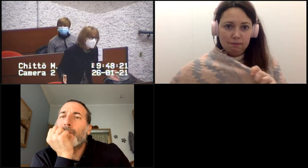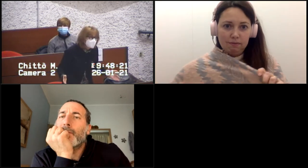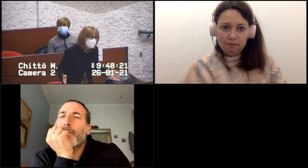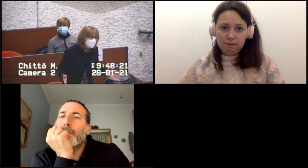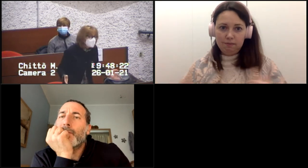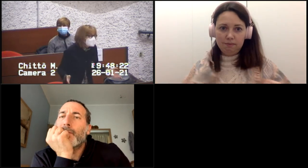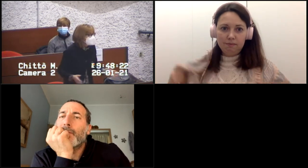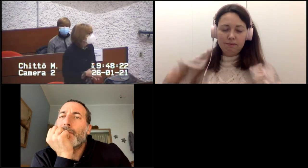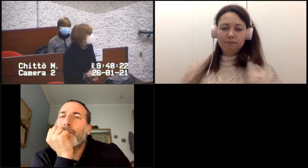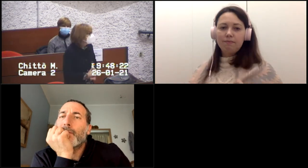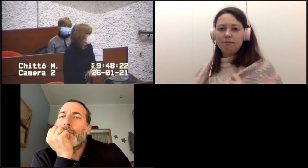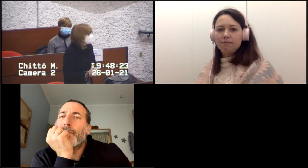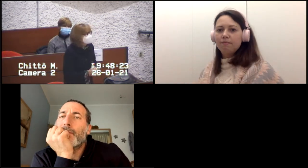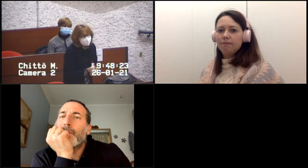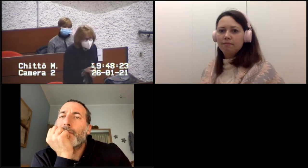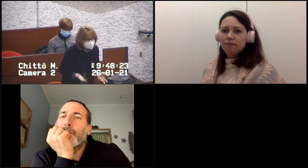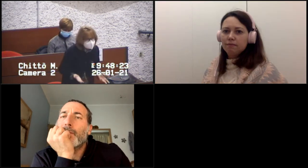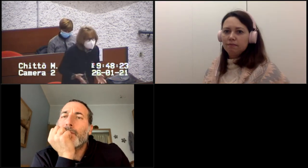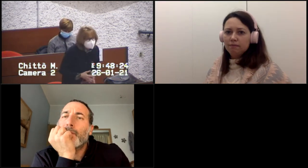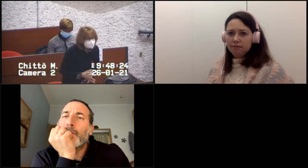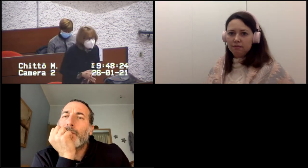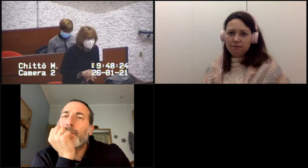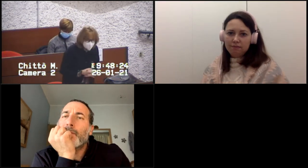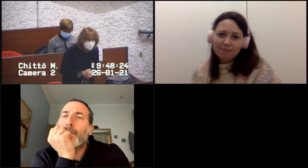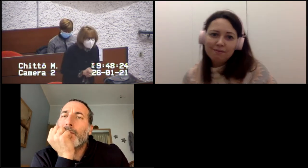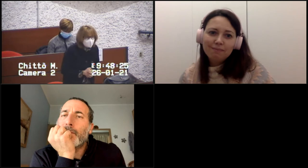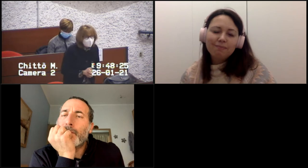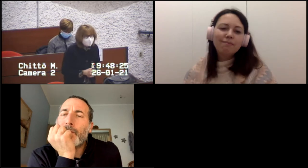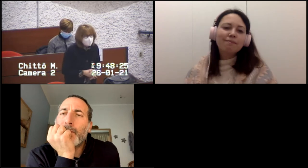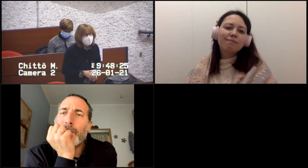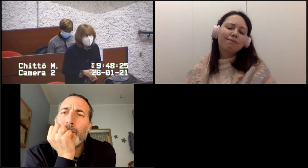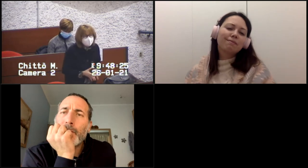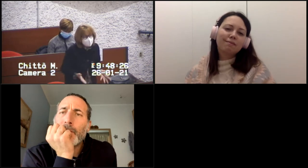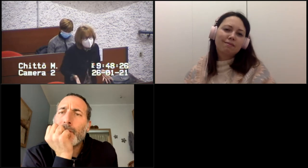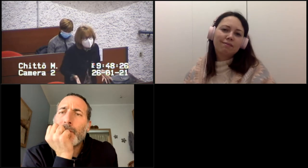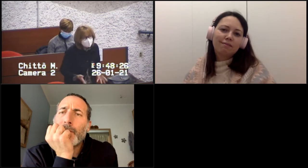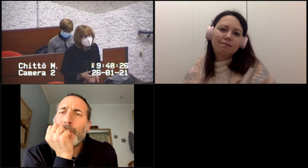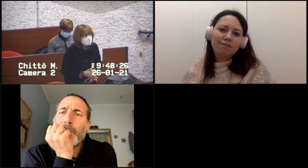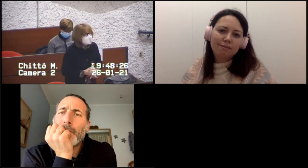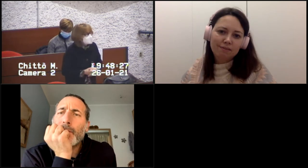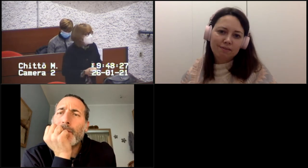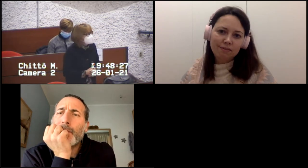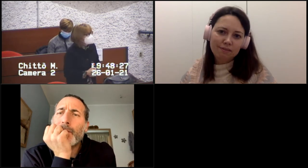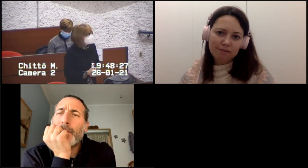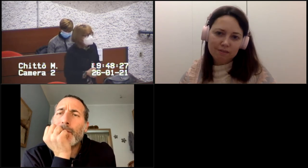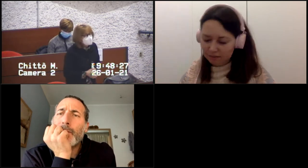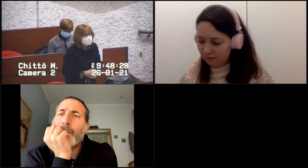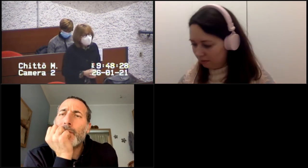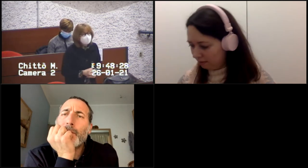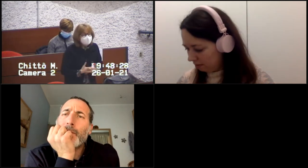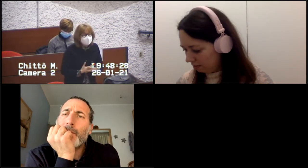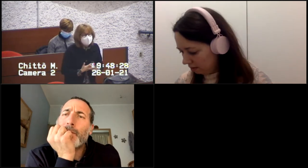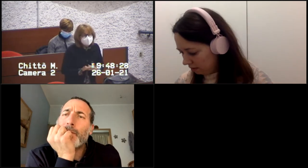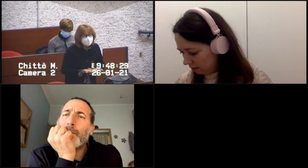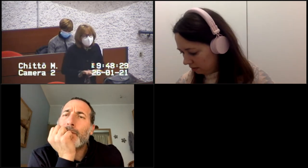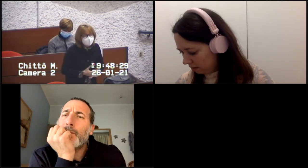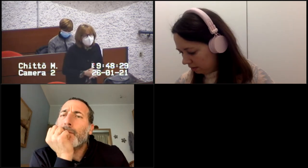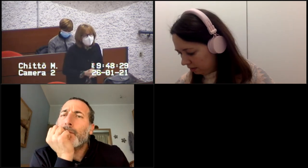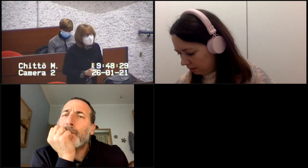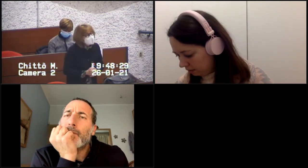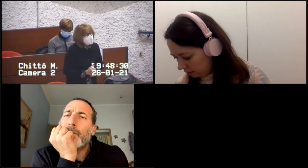quest'aula. Mi fate voi tenerezza, ancora una volta dopo 4 anni in cui siete al governo, sentire